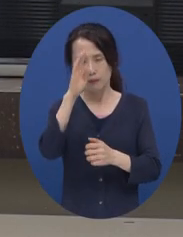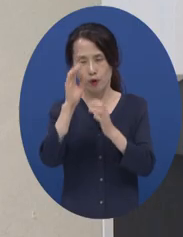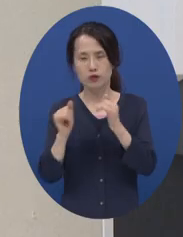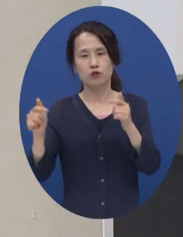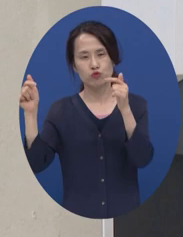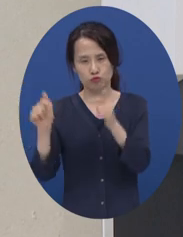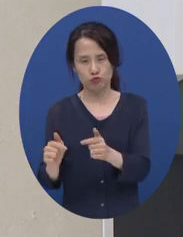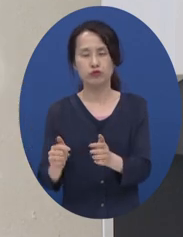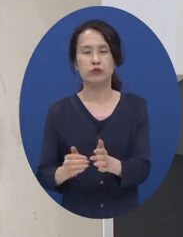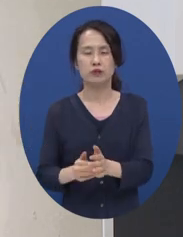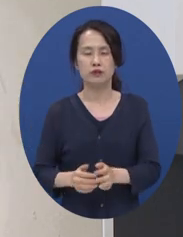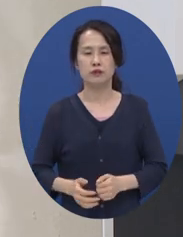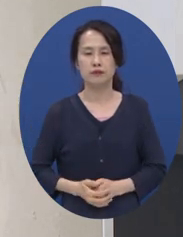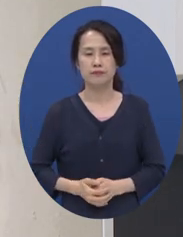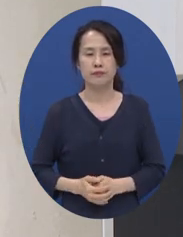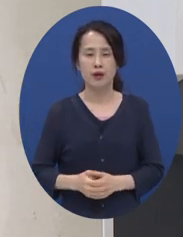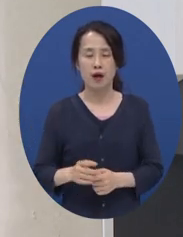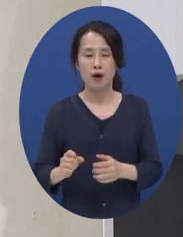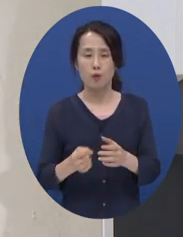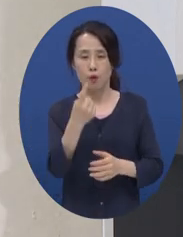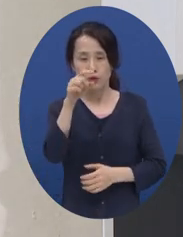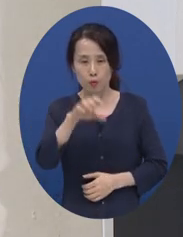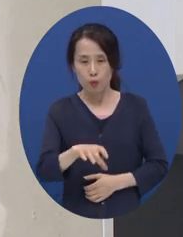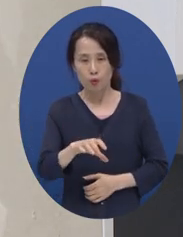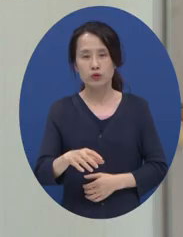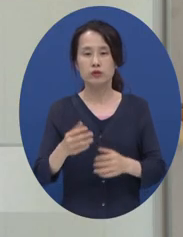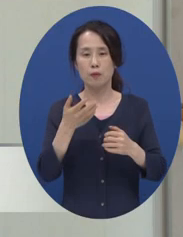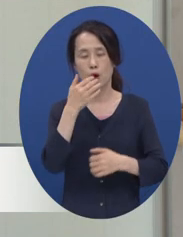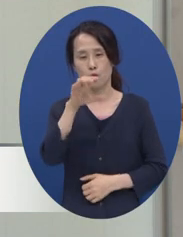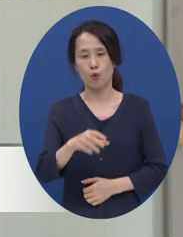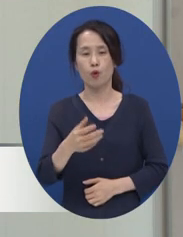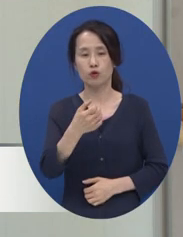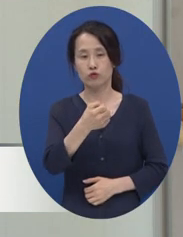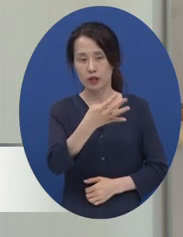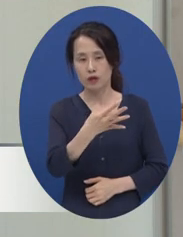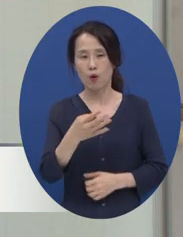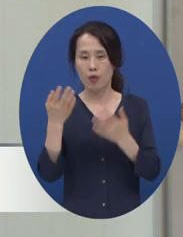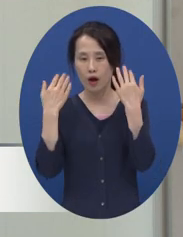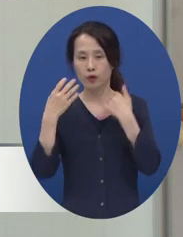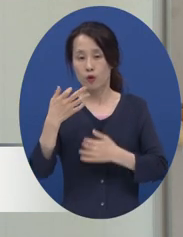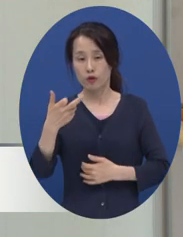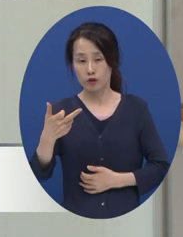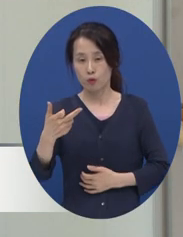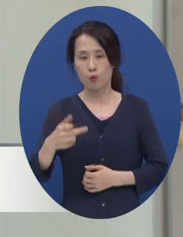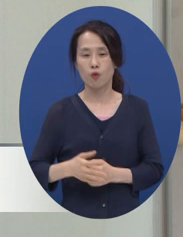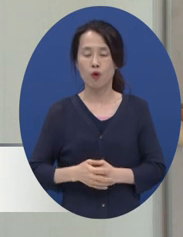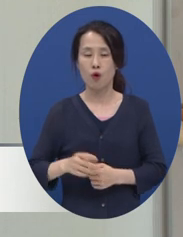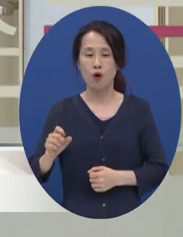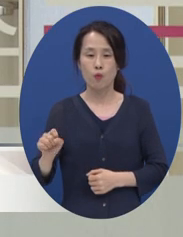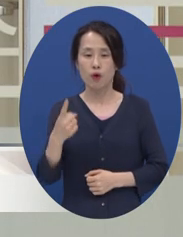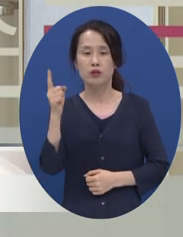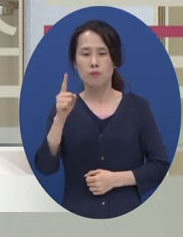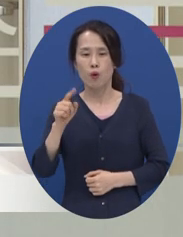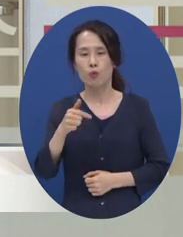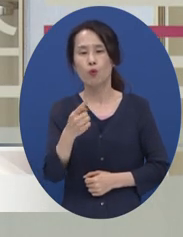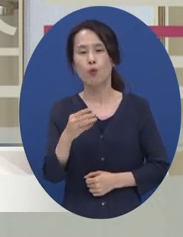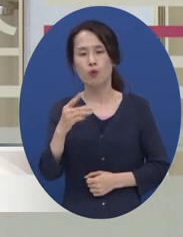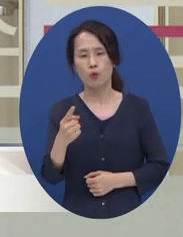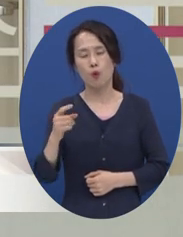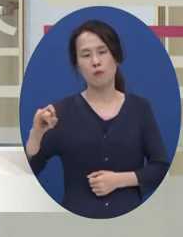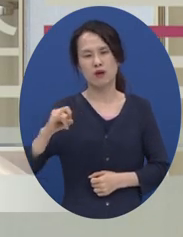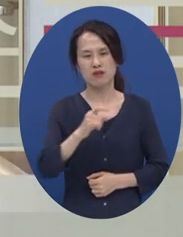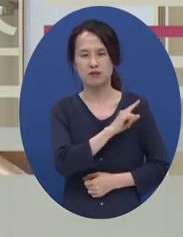환자는 줄었습니다 발생 장소를 보면 식당이 50대 건 학교와 17건 있고 원인 병원체 별로는